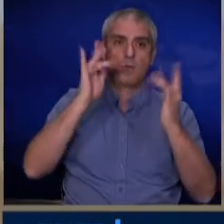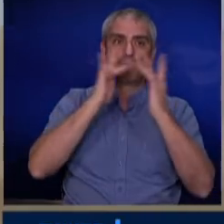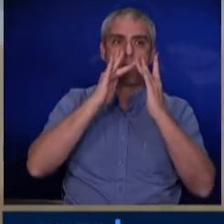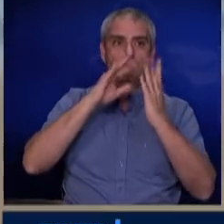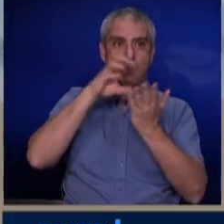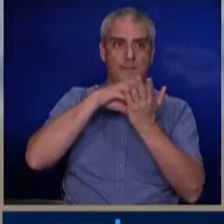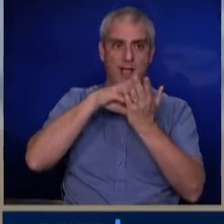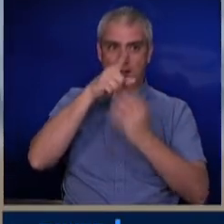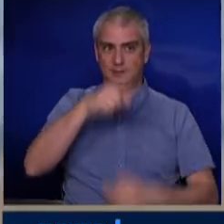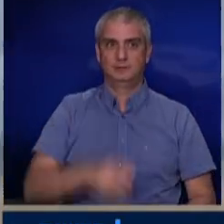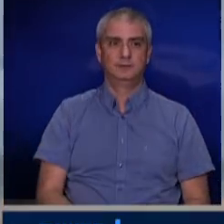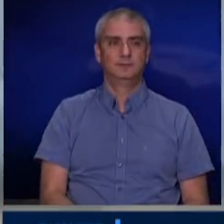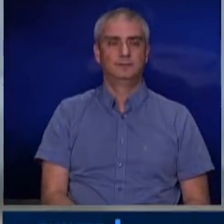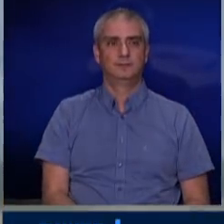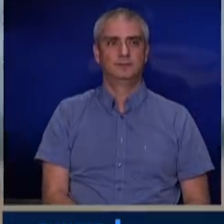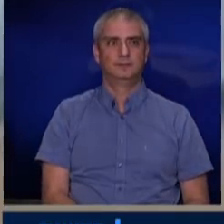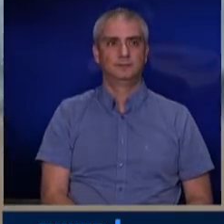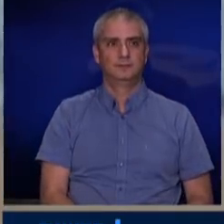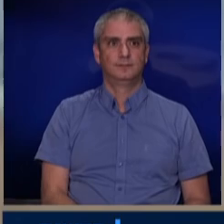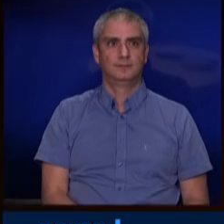מרכז הארץ.